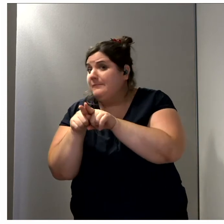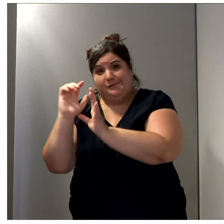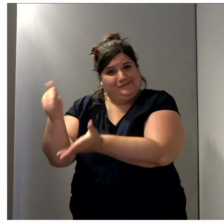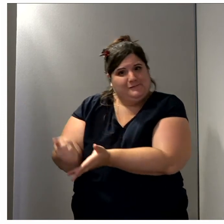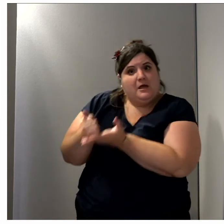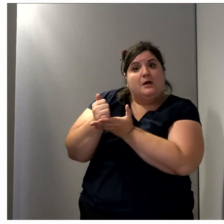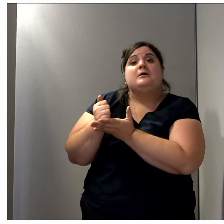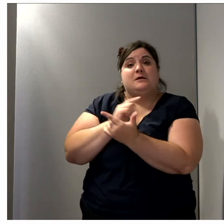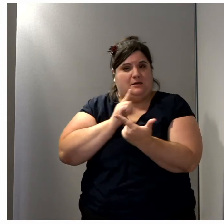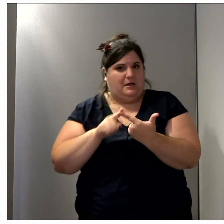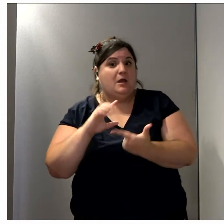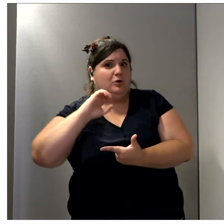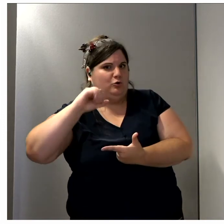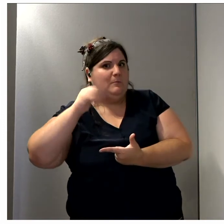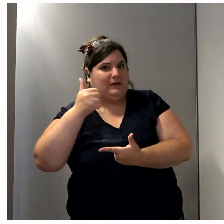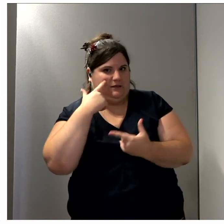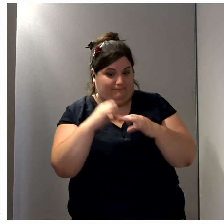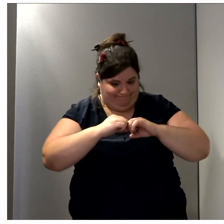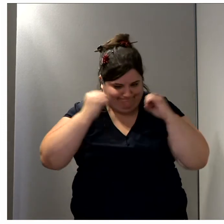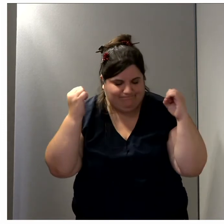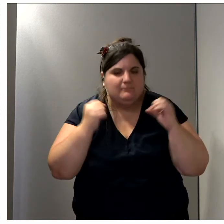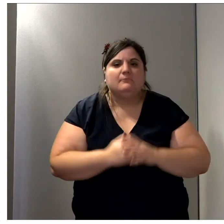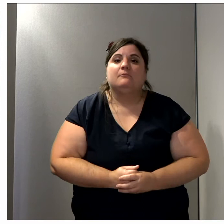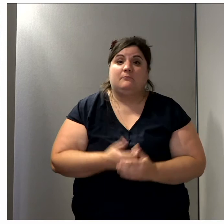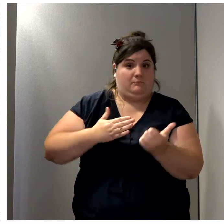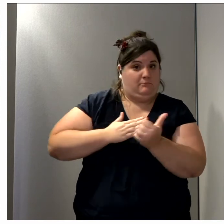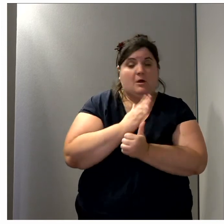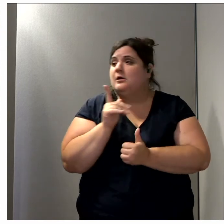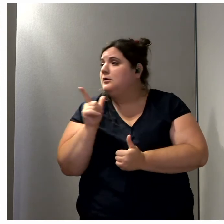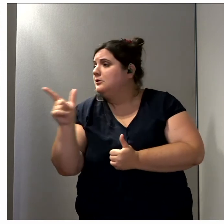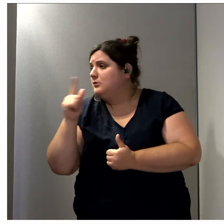la paire aidance, jusqu'à présent,